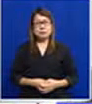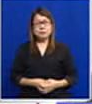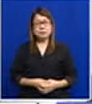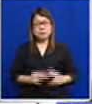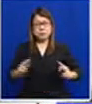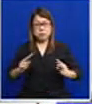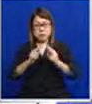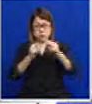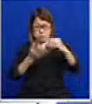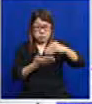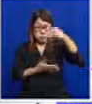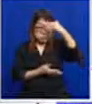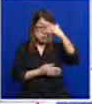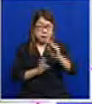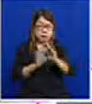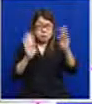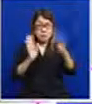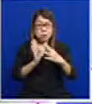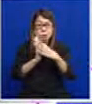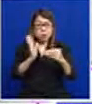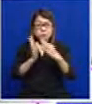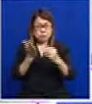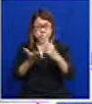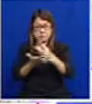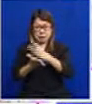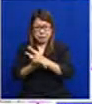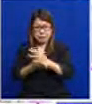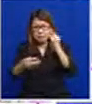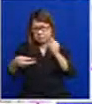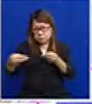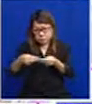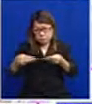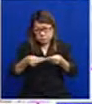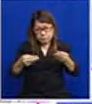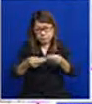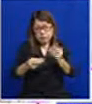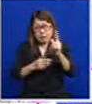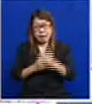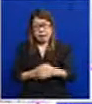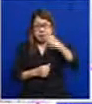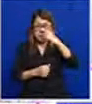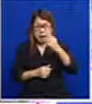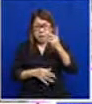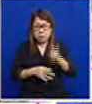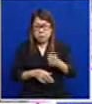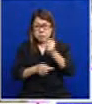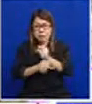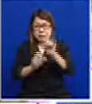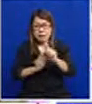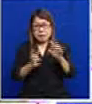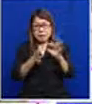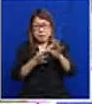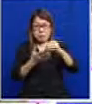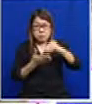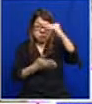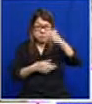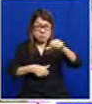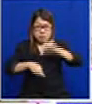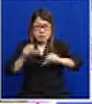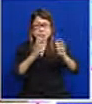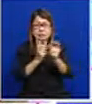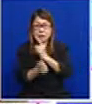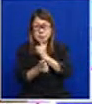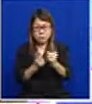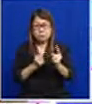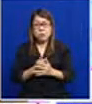กระทรวงศึกษาธิการจัดสัมมนาวิชาการระดมความเห็นในการเสริมสร้างบทบาทของไทยทั้งด้านการศึกษาวิทยาศาสตร์สังคมศ